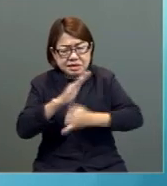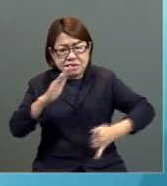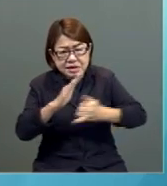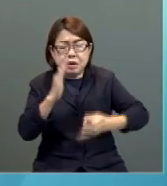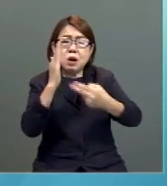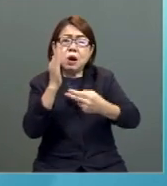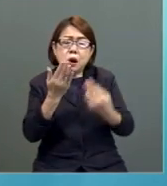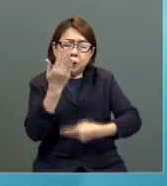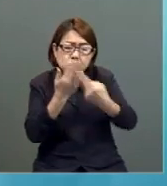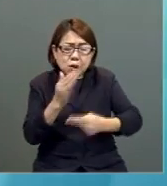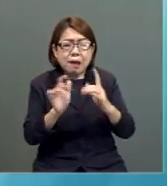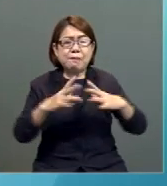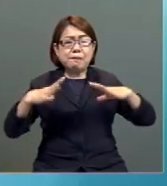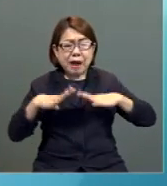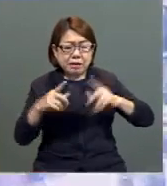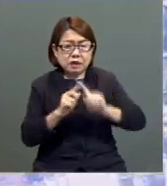แต่ถ้าไม่ได้ติดเชื้อก็จะได้อยู่ดูแลตัวเองอย่างดีถ้าติดเชื้อก็ได้รับการดูแลอย่างดีและไม่แพร่กระจายเชื้อนะครับไปยังคนอื่นซึ่งมีเหตุผลที่เรา